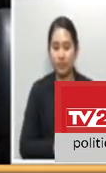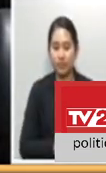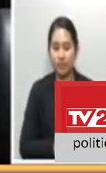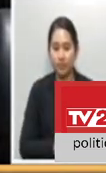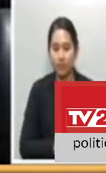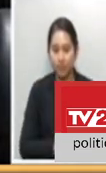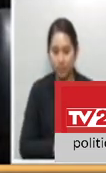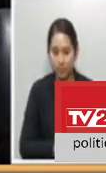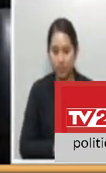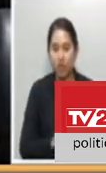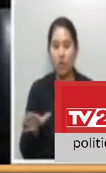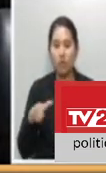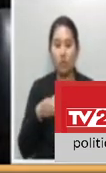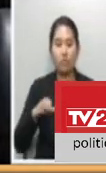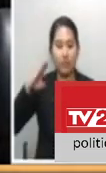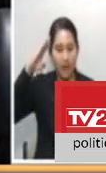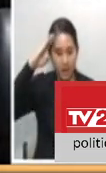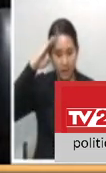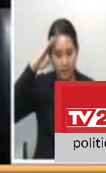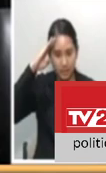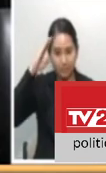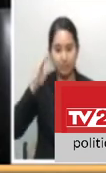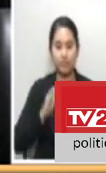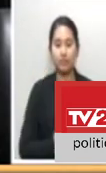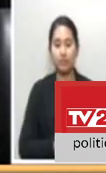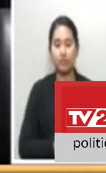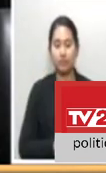กองทัพบกซึ่งได้รับงบประมาณ